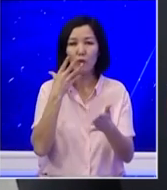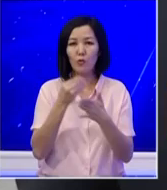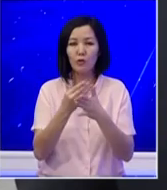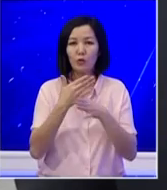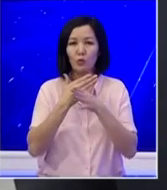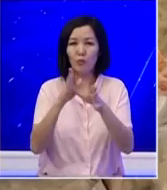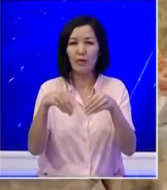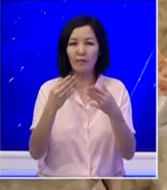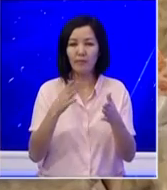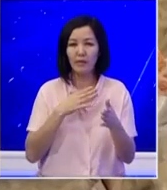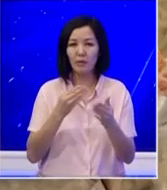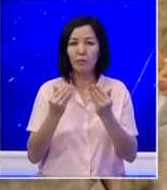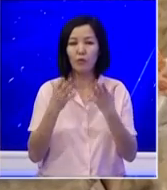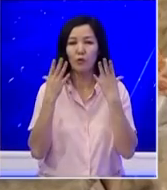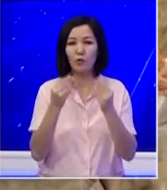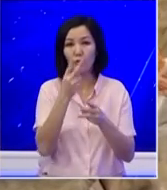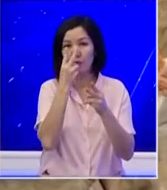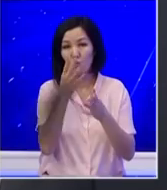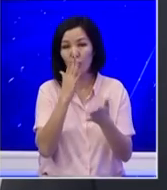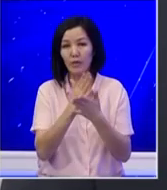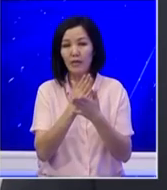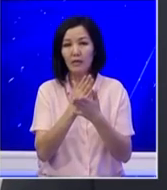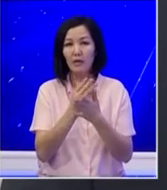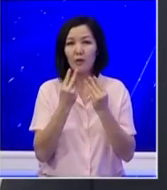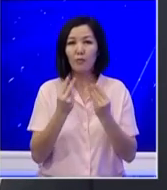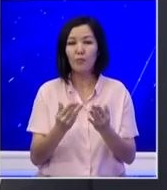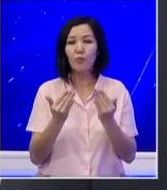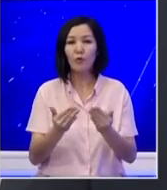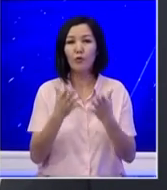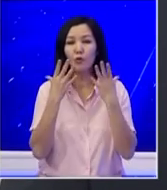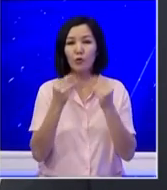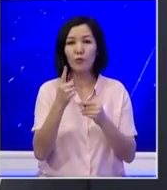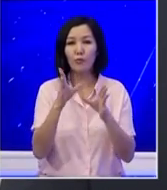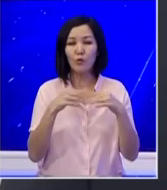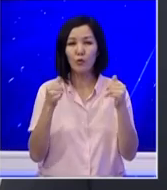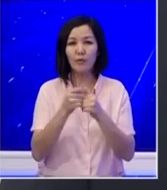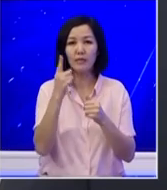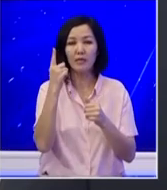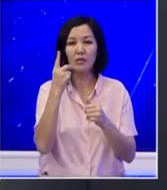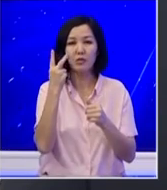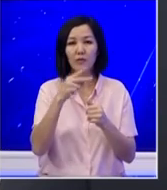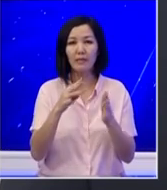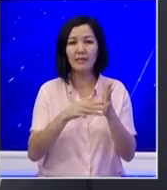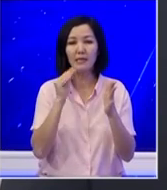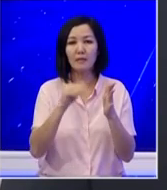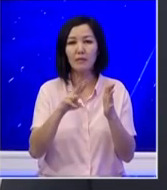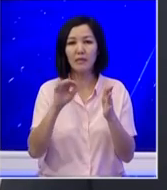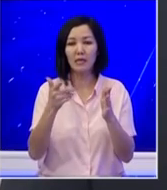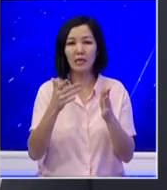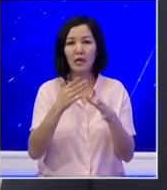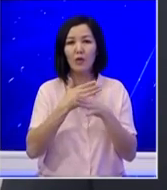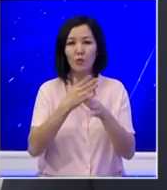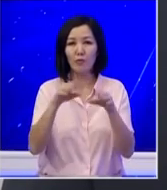көмек көрсеткіз келіп, бүгінгі таңда соның куәгері болып отырмыз. Бүгінгі көмектің бір отбасына бүгінгі таңда 28 мың теңгеден құрап тұр